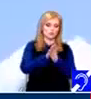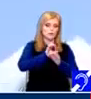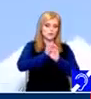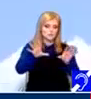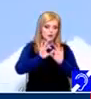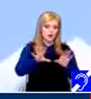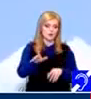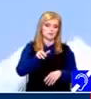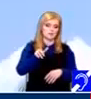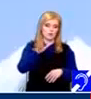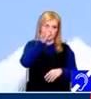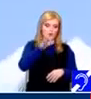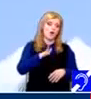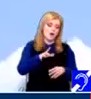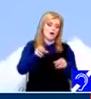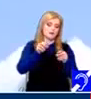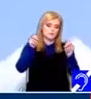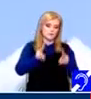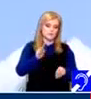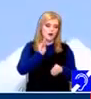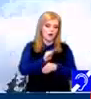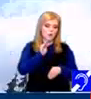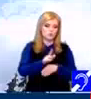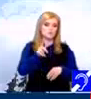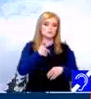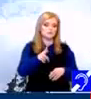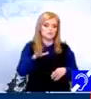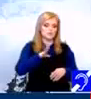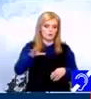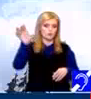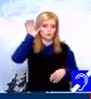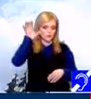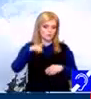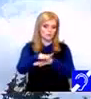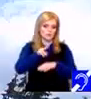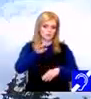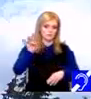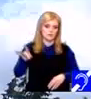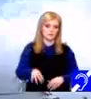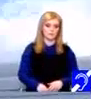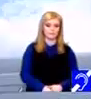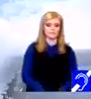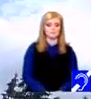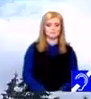explicații Chișinăului, iar experții acuzau autoritățile că au cedat presiunilor regiunii transnistrene.